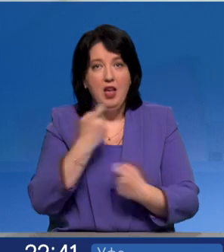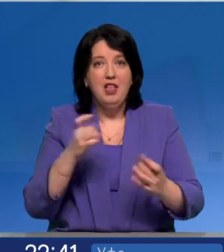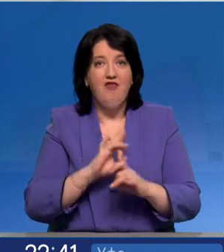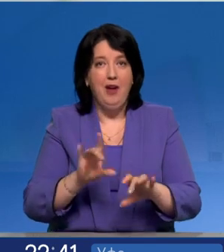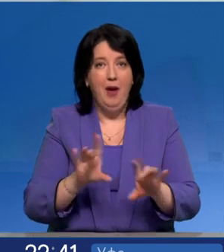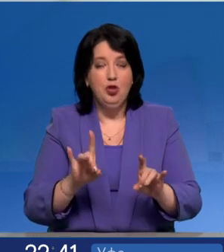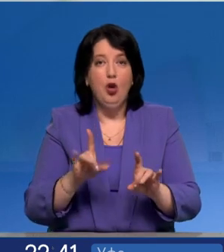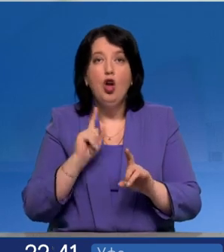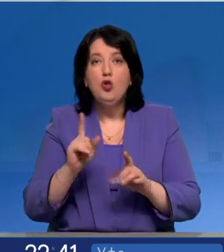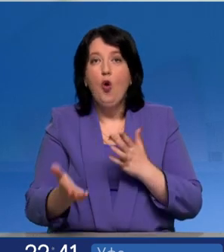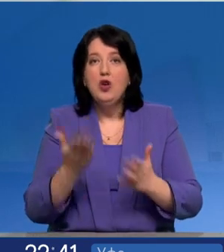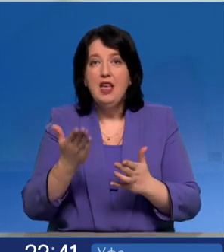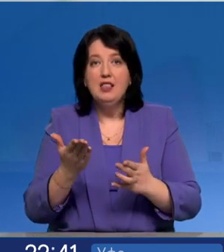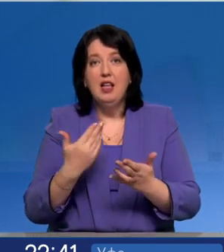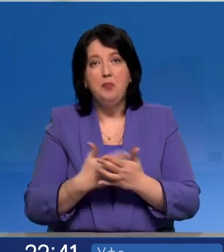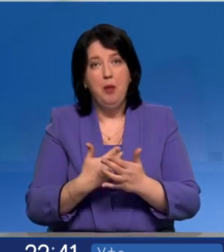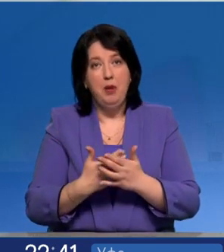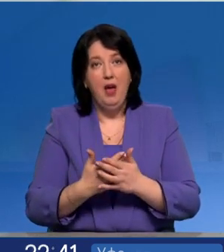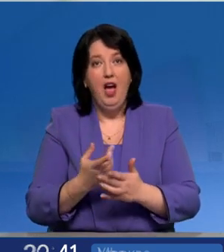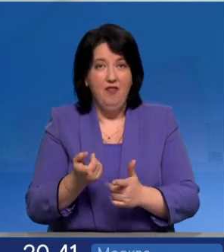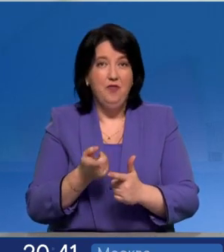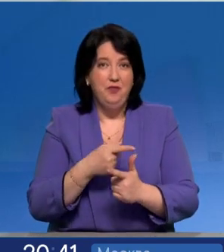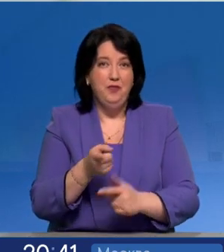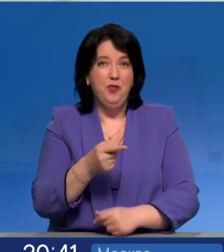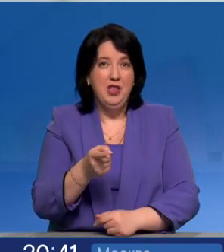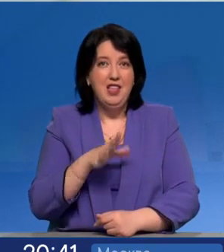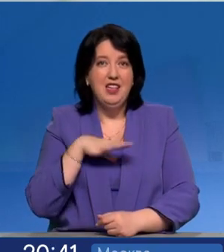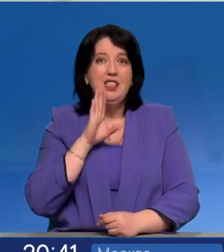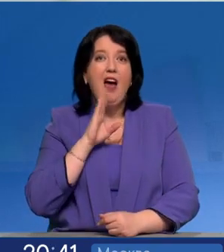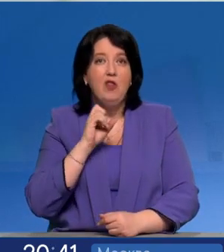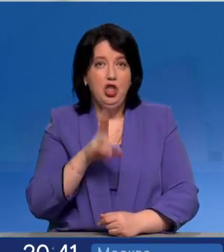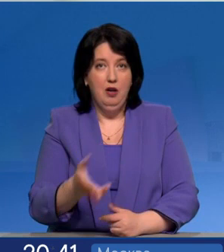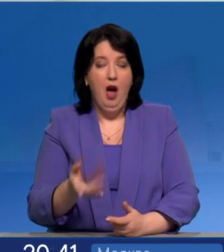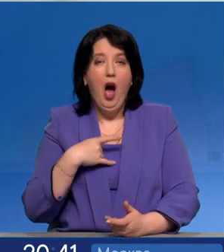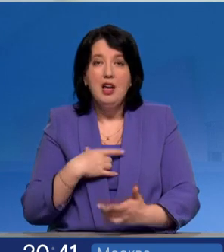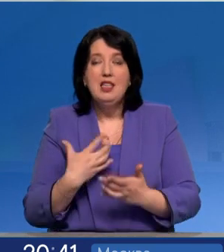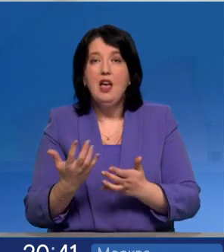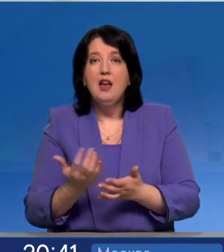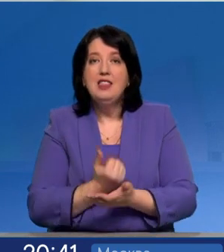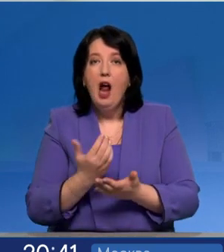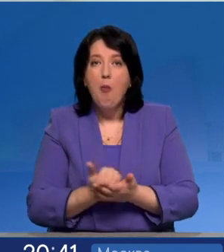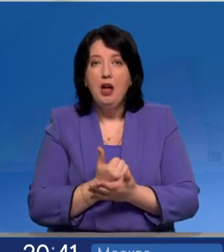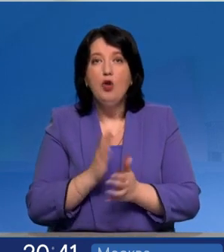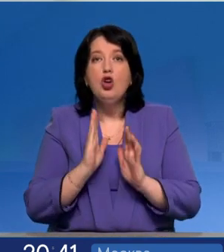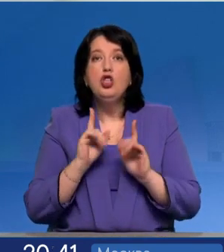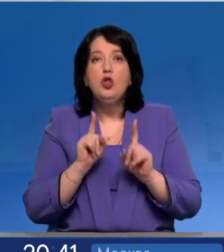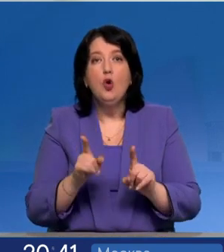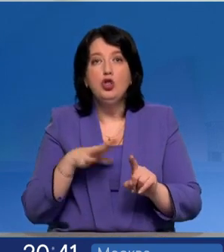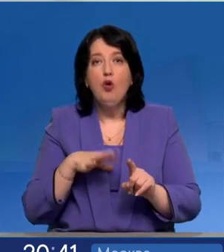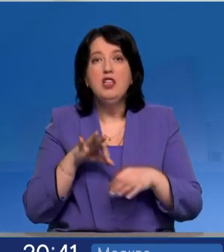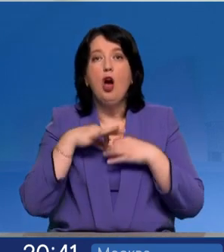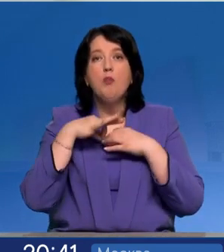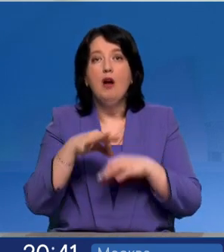вот этих, с позволения сказать, девочек, да, они же зарабатывают по большому счету не на том, что они ведут свой блог, да, и дают